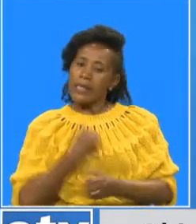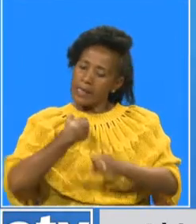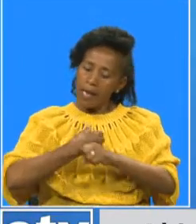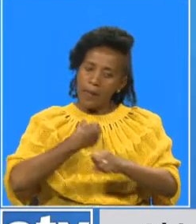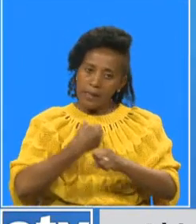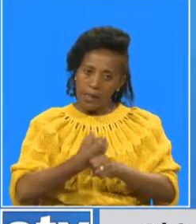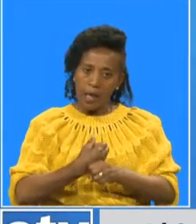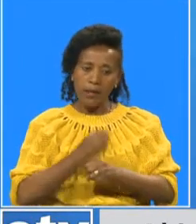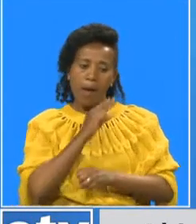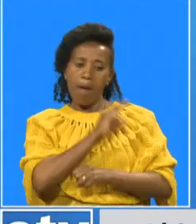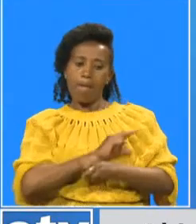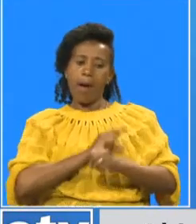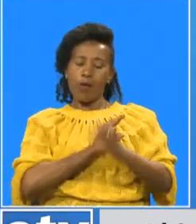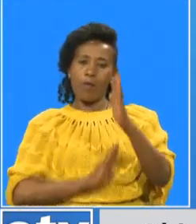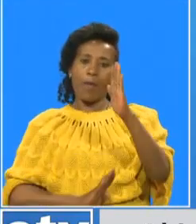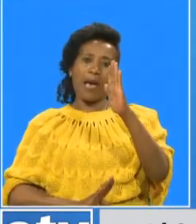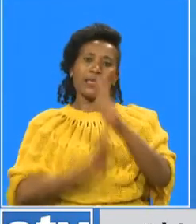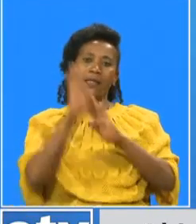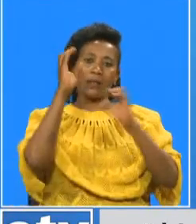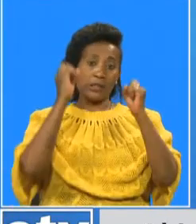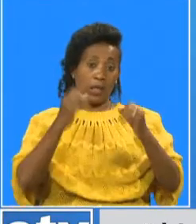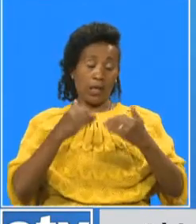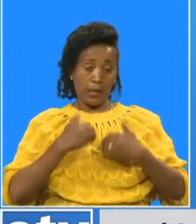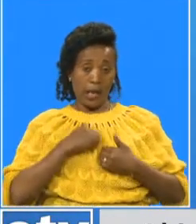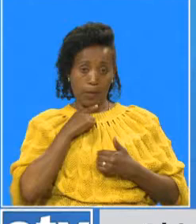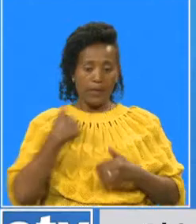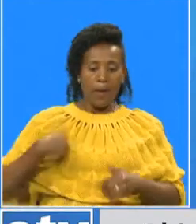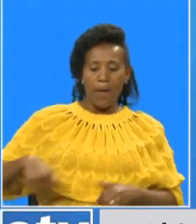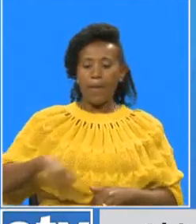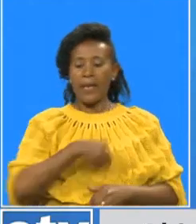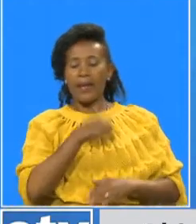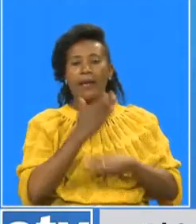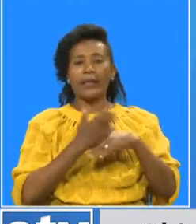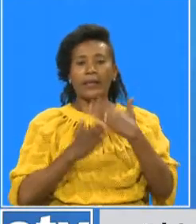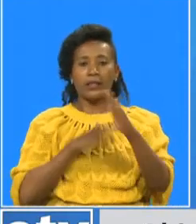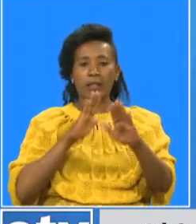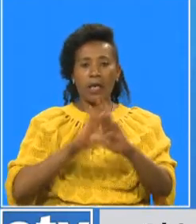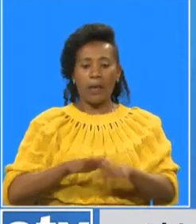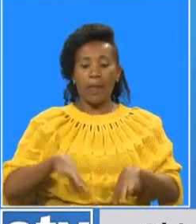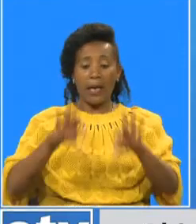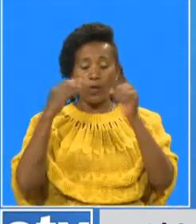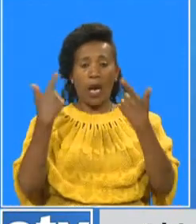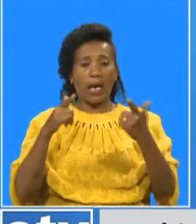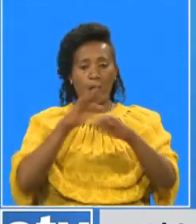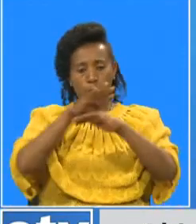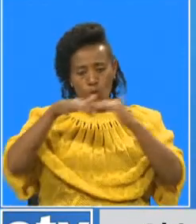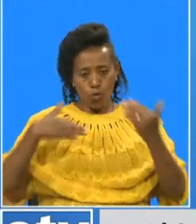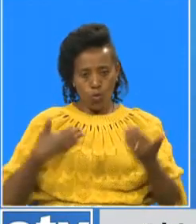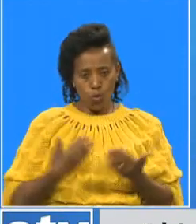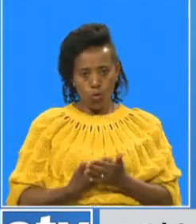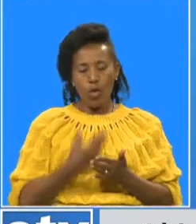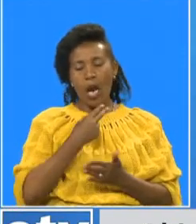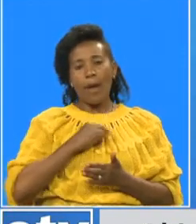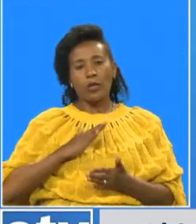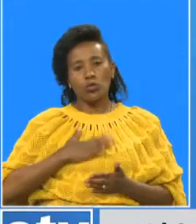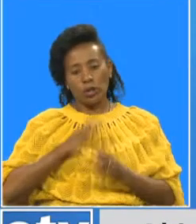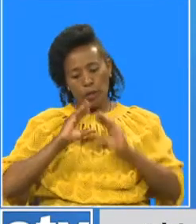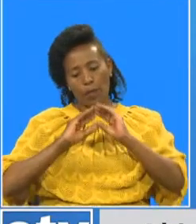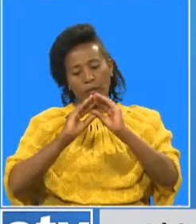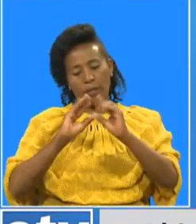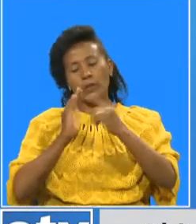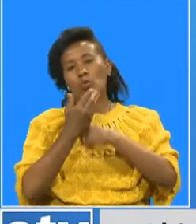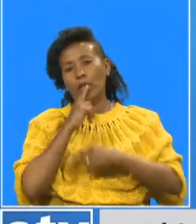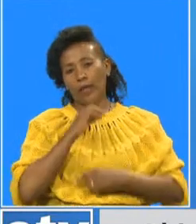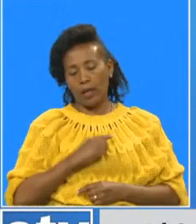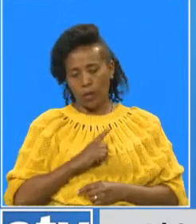የመስራት ባህሉን ማሳደግ መቻል እንዳለበት ይሄ በእኛ ደረጃ ላይ ባገኘነው አጋጣሚ ሁሉ ለአባሎቻችን የምናስተምርበት ሁኔታ